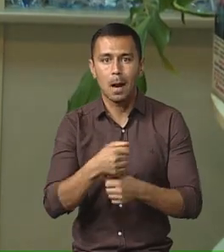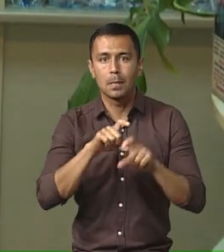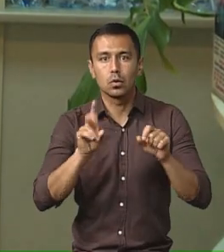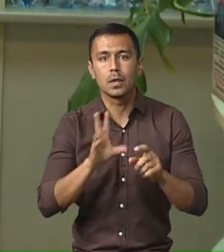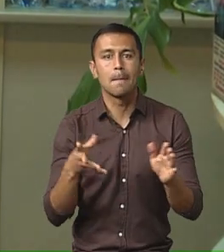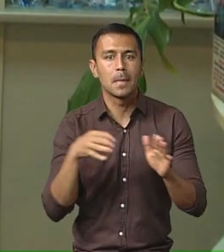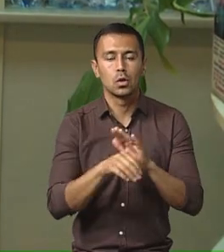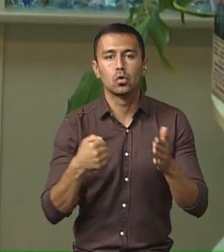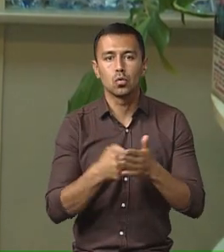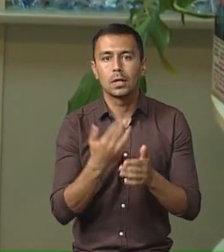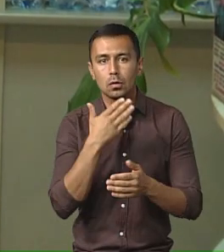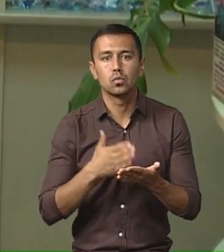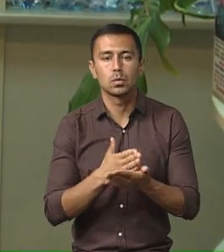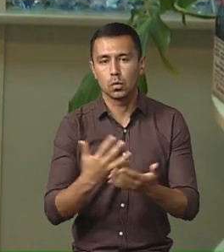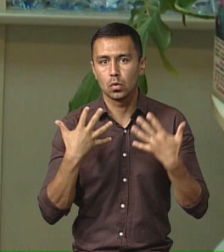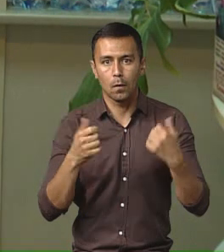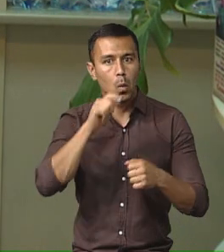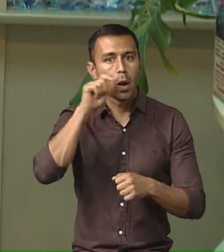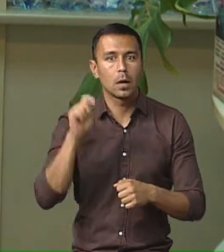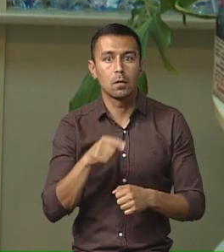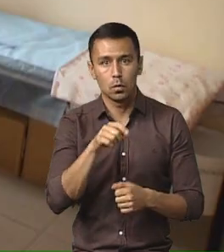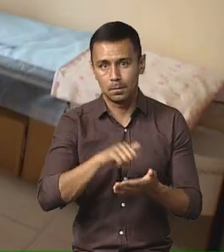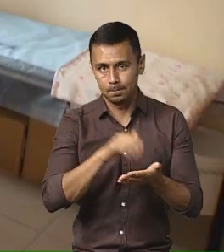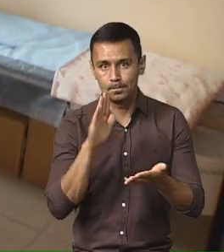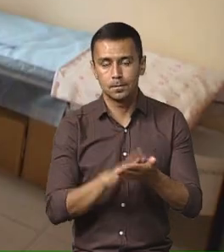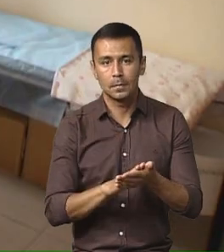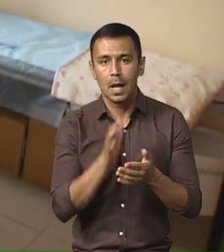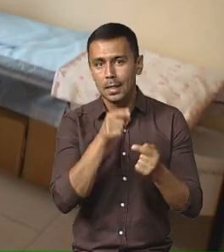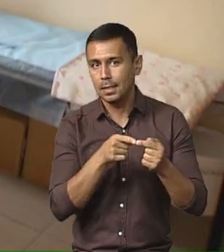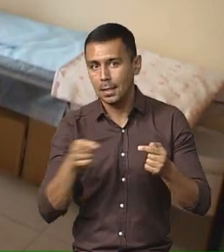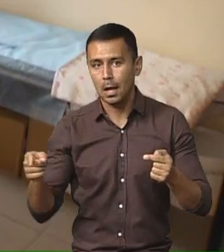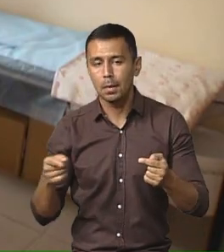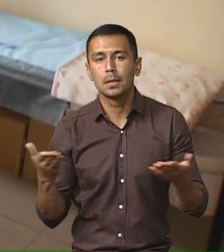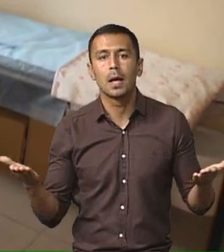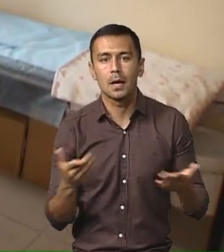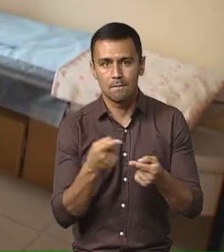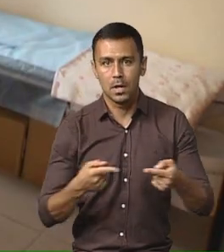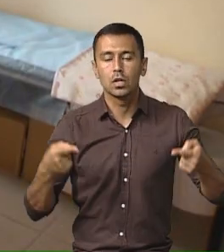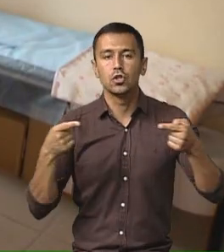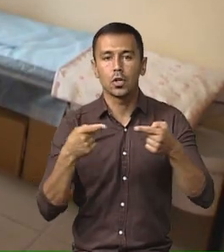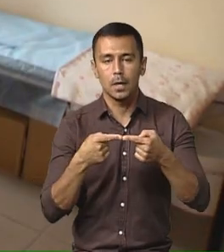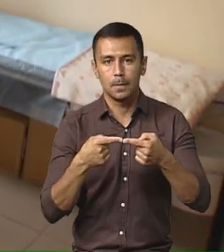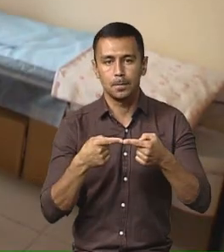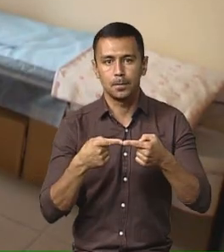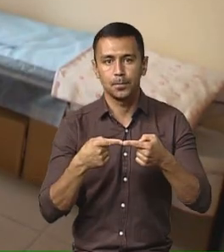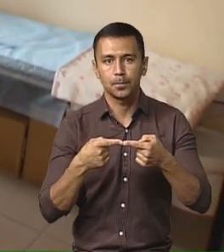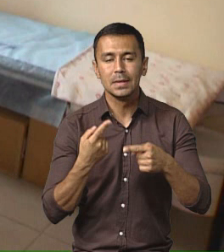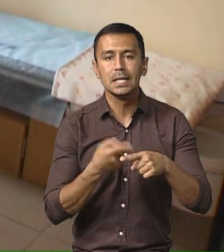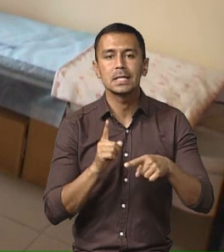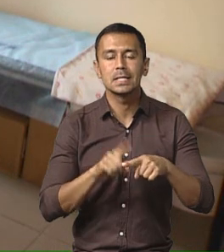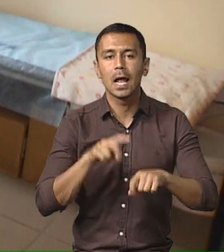не приєднані до Національної служби здоров'я України. У ньому вказують термін, на який визначає цей